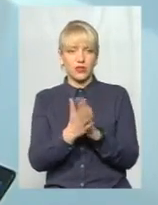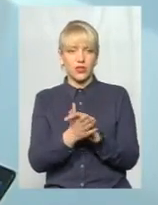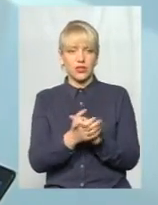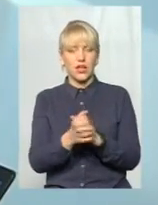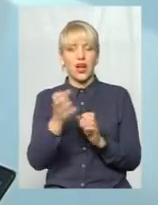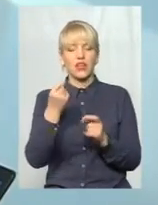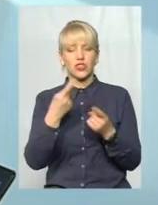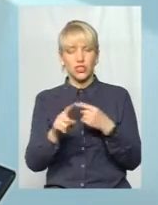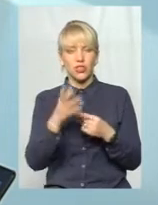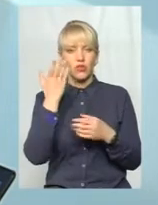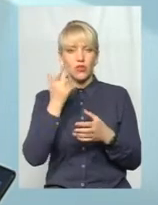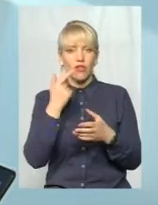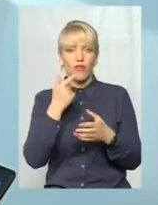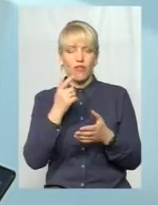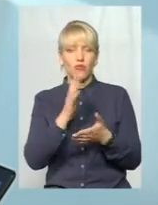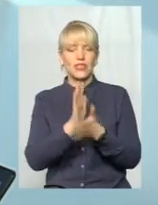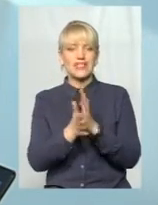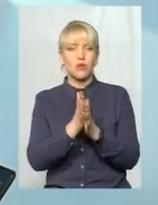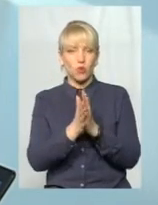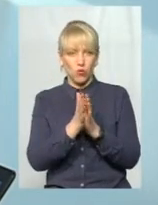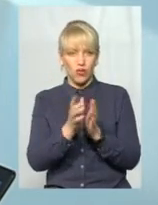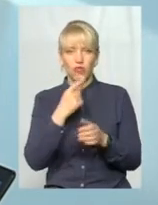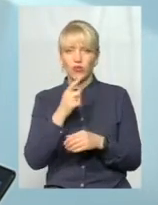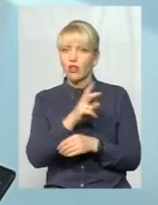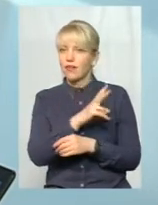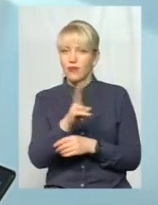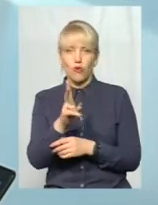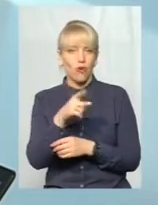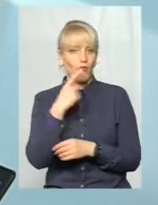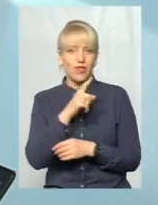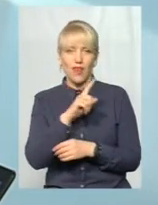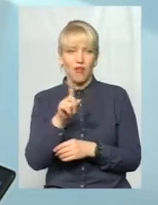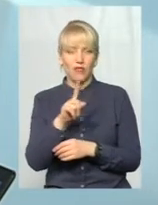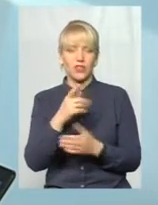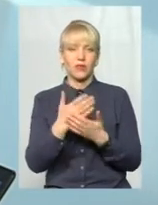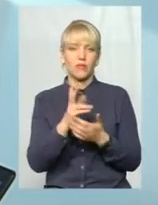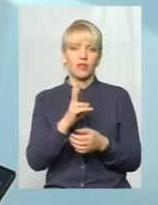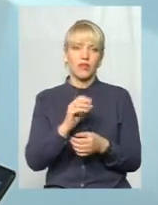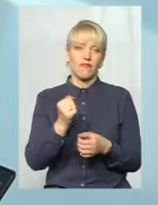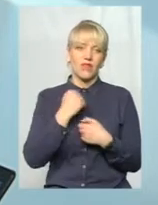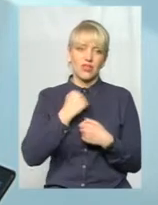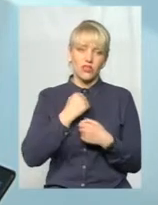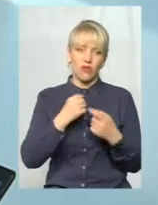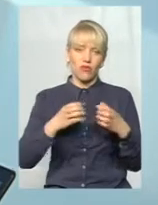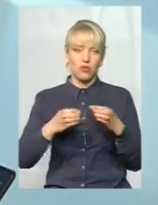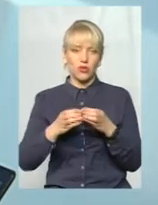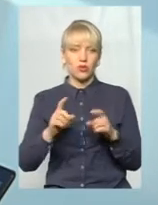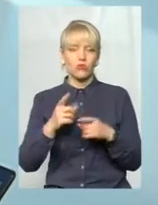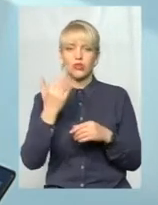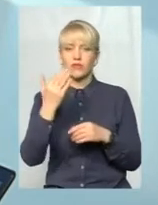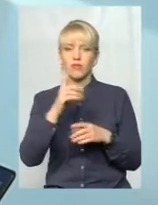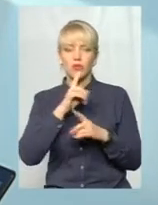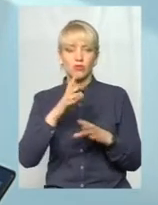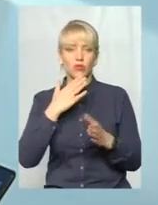починає спекулювати, вони говорять: тільки нікому не говоріть, звичайно, іншим органам чи там військовим підрозділам, тому що ми з вами спілкуватися не будемо,